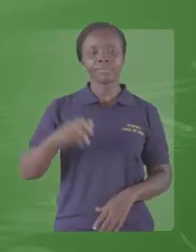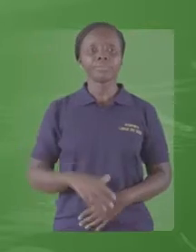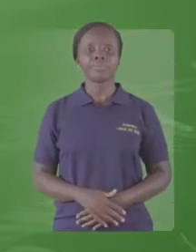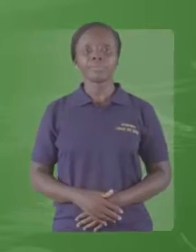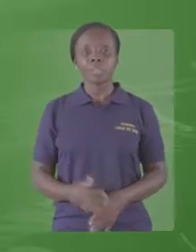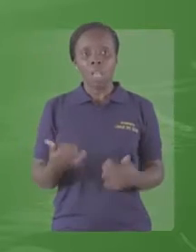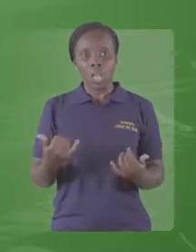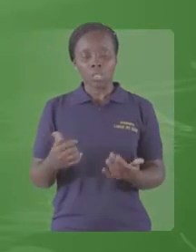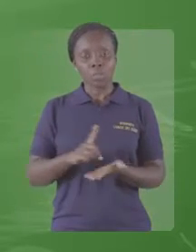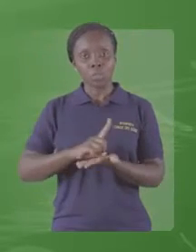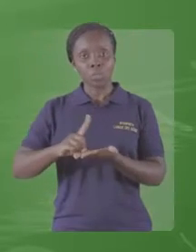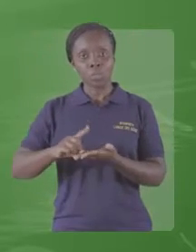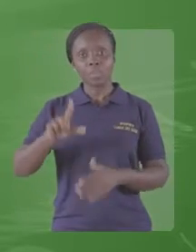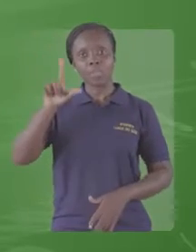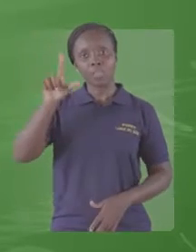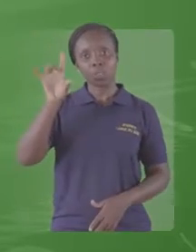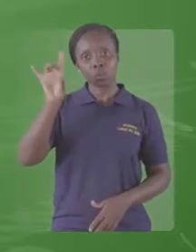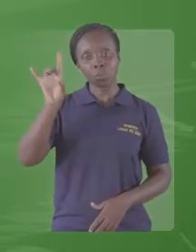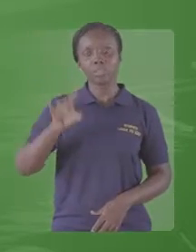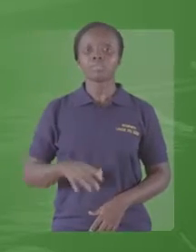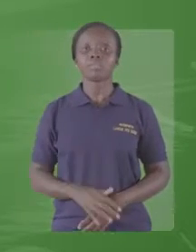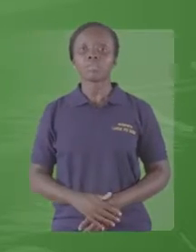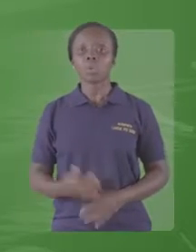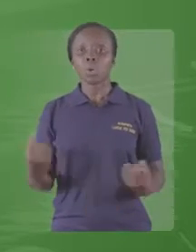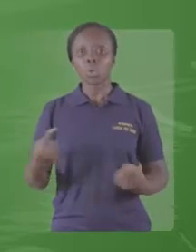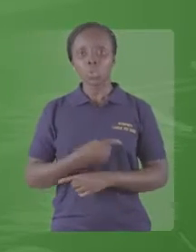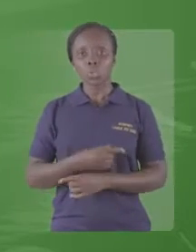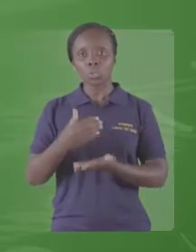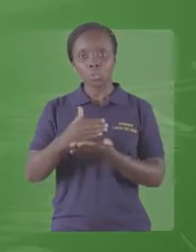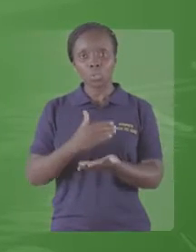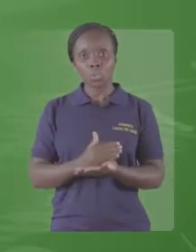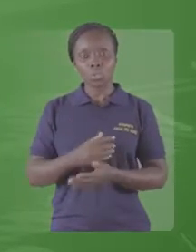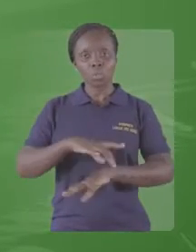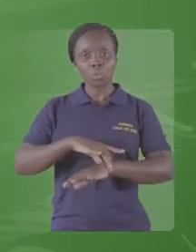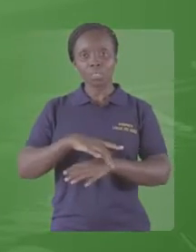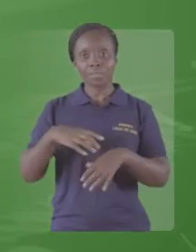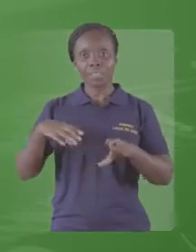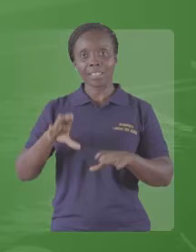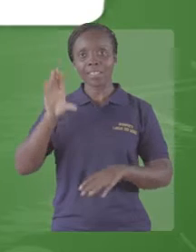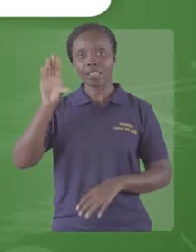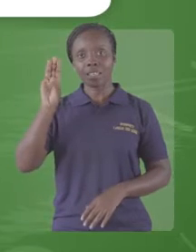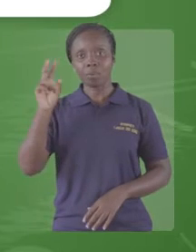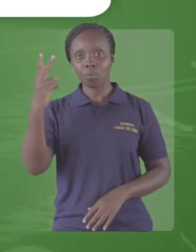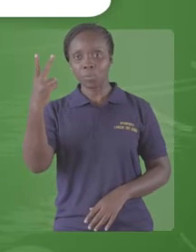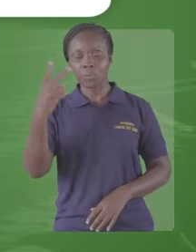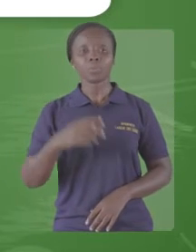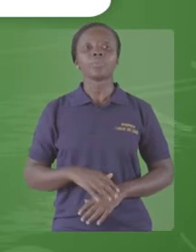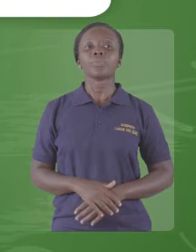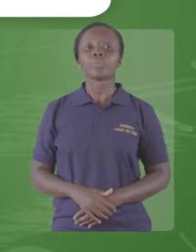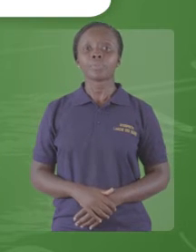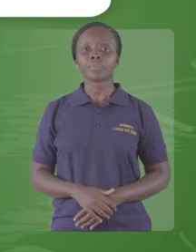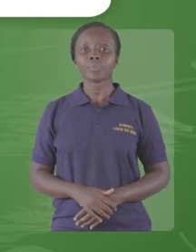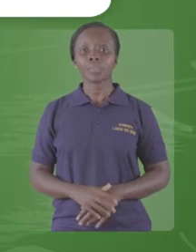Nous sommes en semaine 28 et nous allons voir une leçon de géographie niveau CM2. Cette